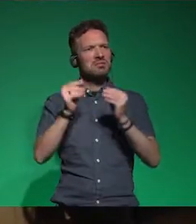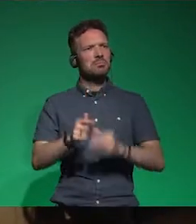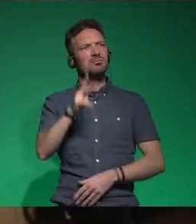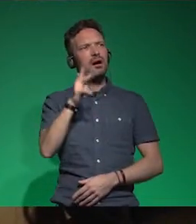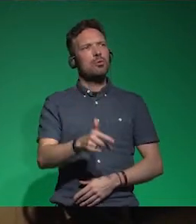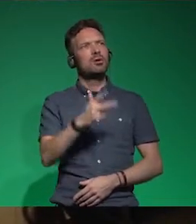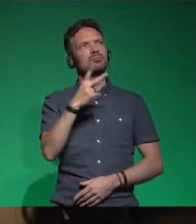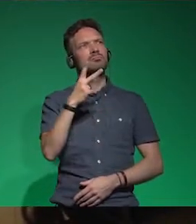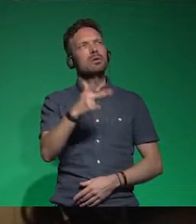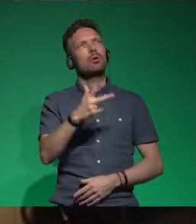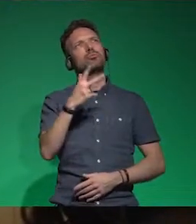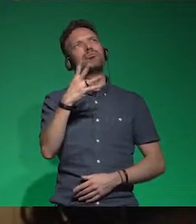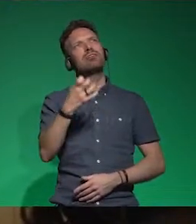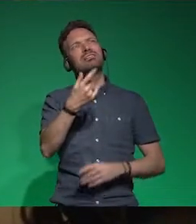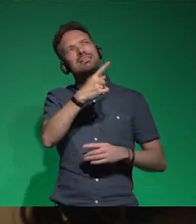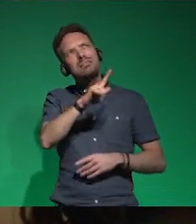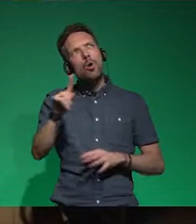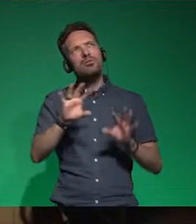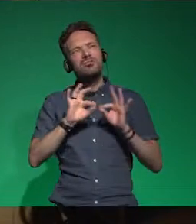343.000 Hektar Staatswald,